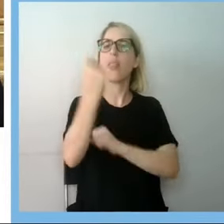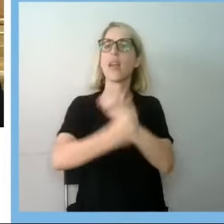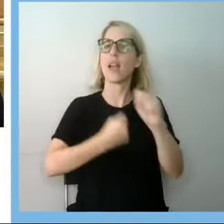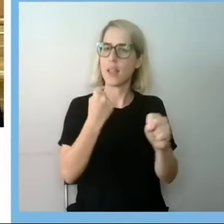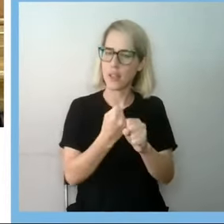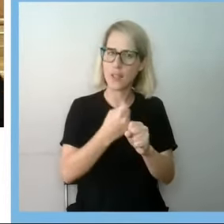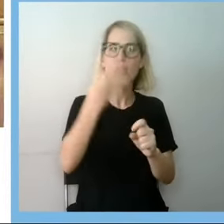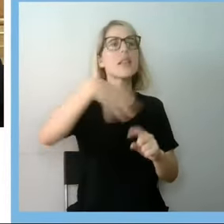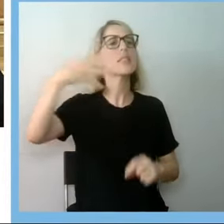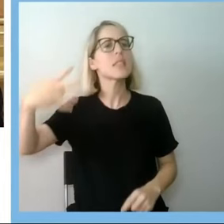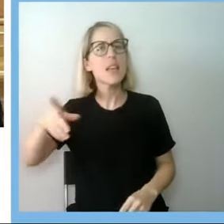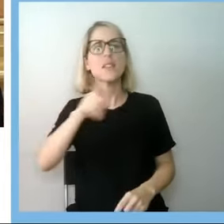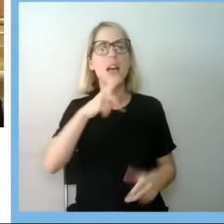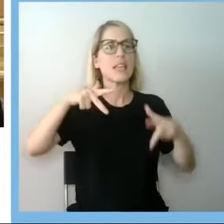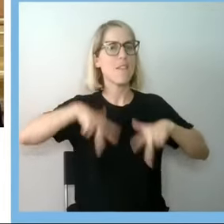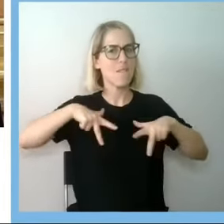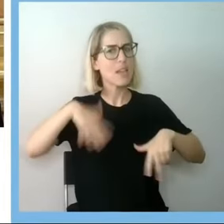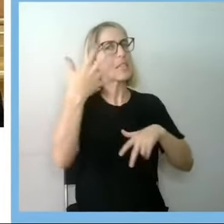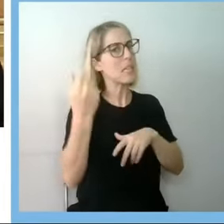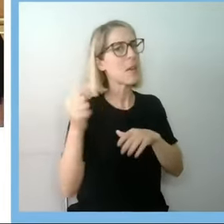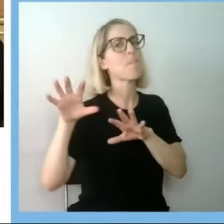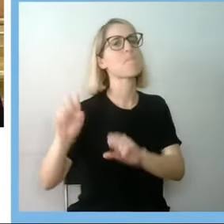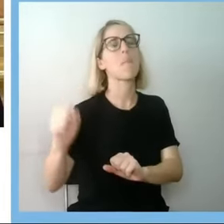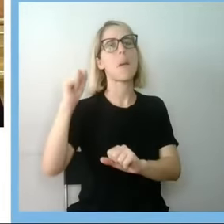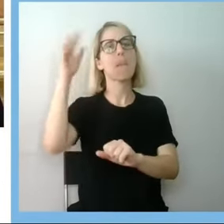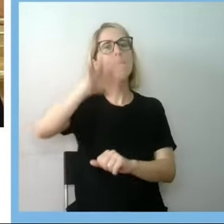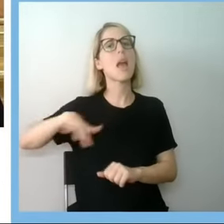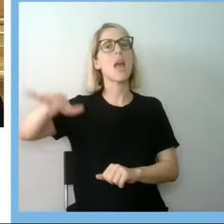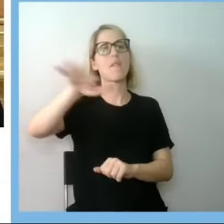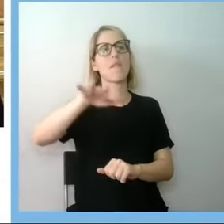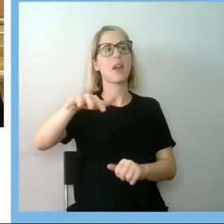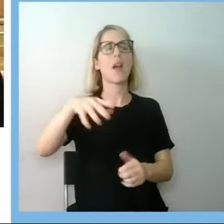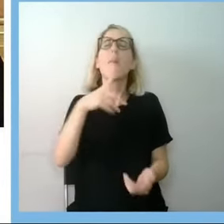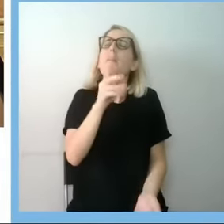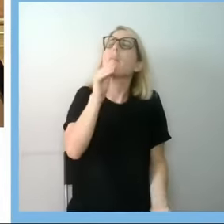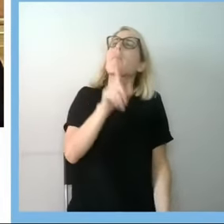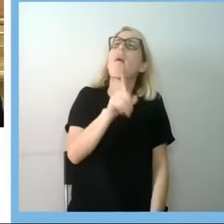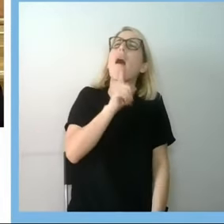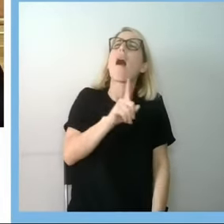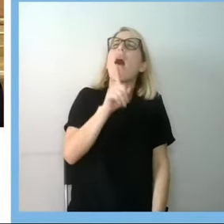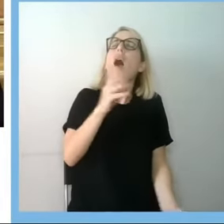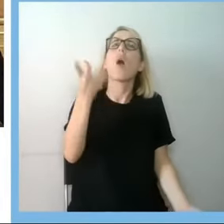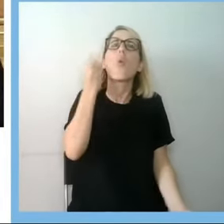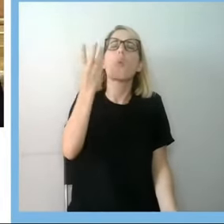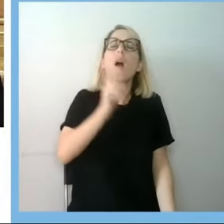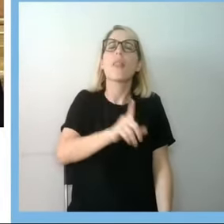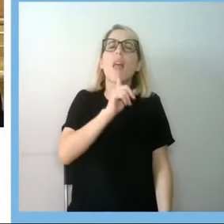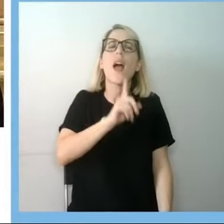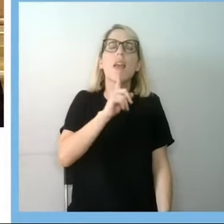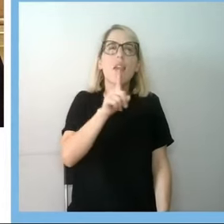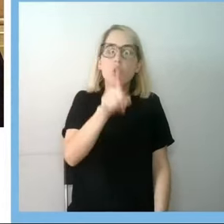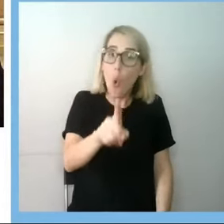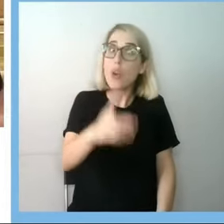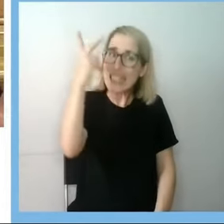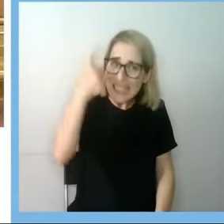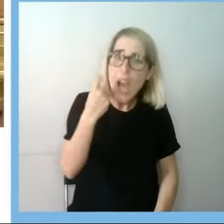και κυβέρνηση, είχε και την περιφέρεια. Και πόσο καιρό θα ακούμε ένα γνωστό πρόβλημα να μην αντιμετωπίζεται